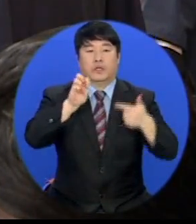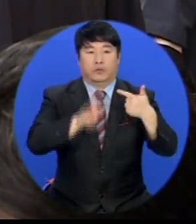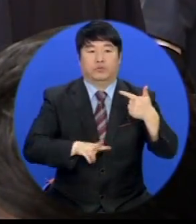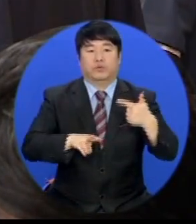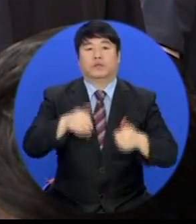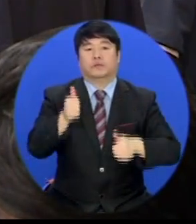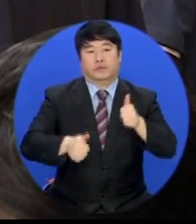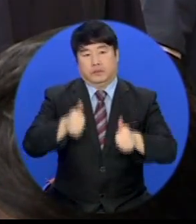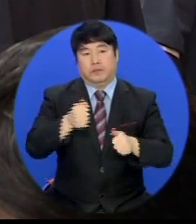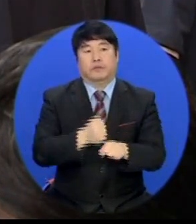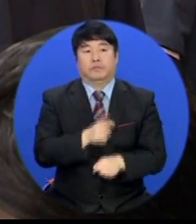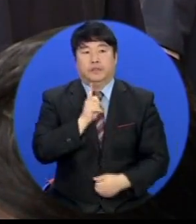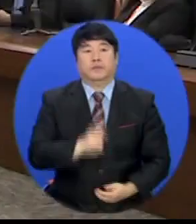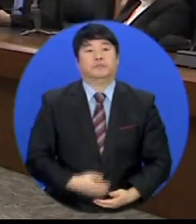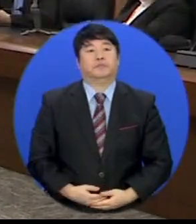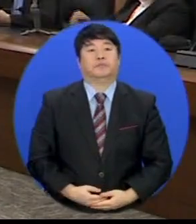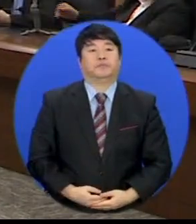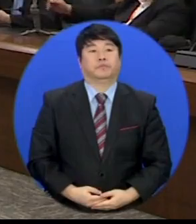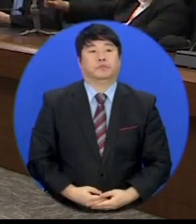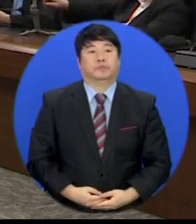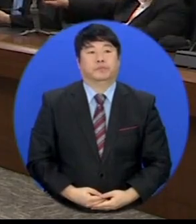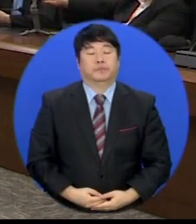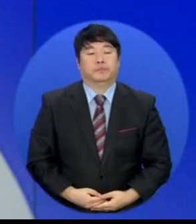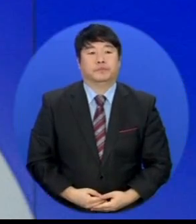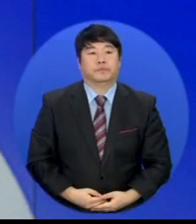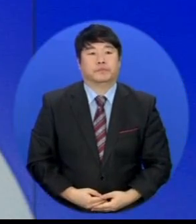경연을 펼칠 예정입니다.